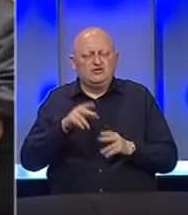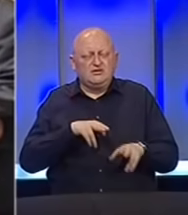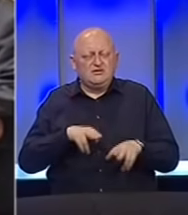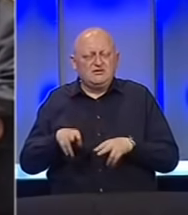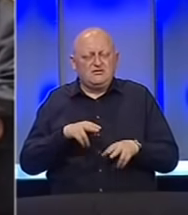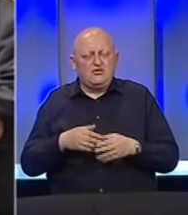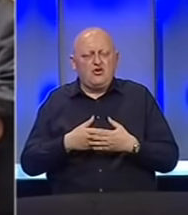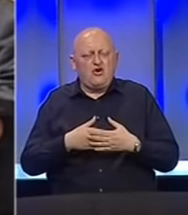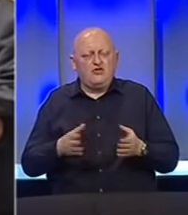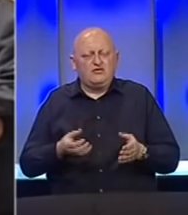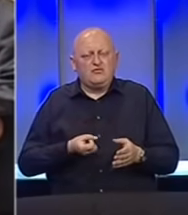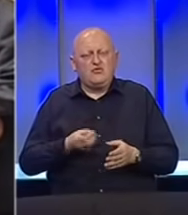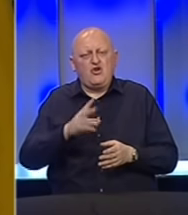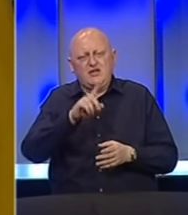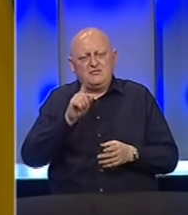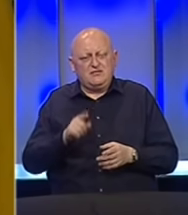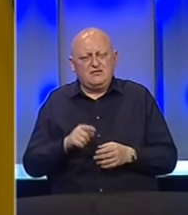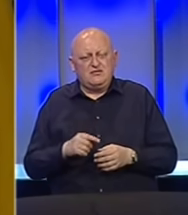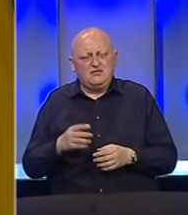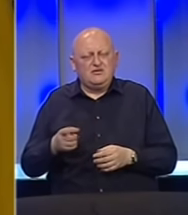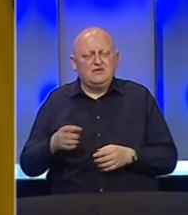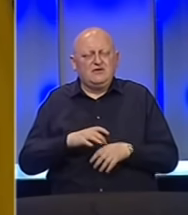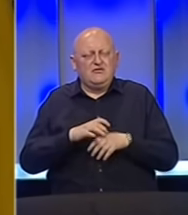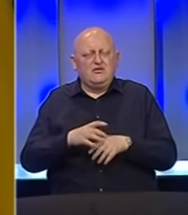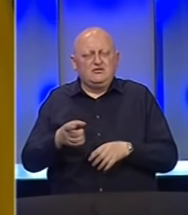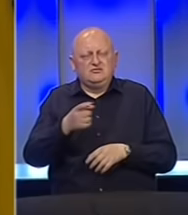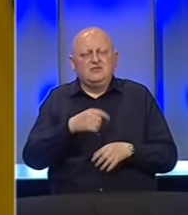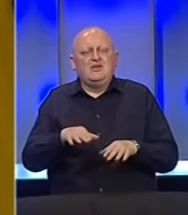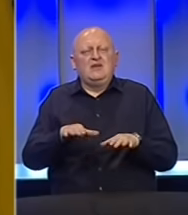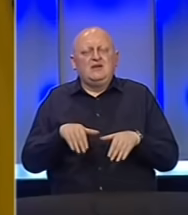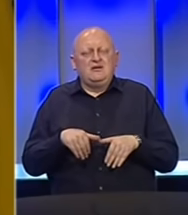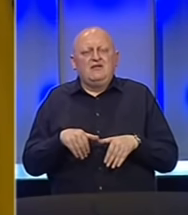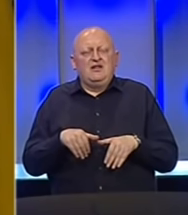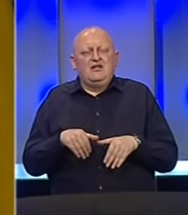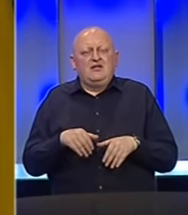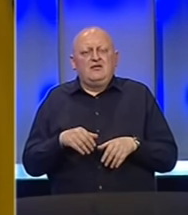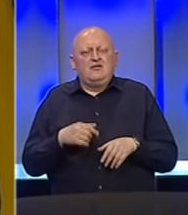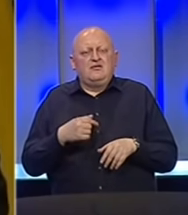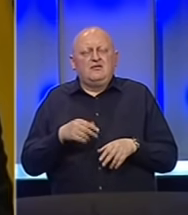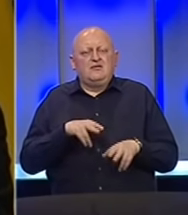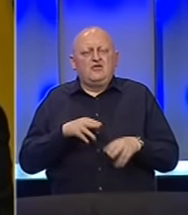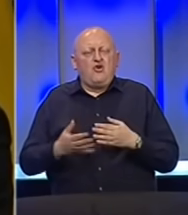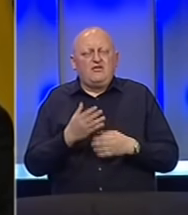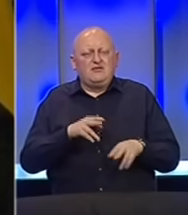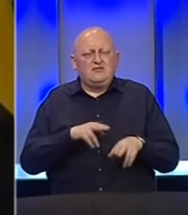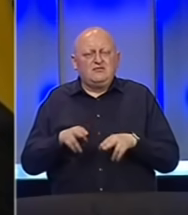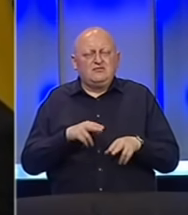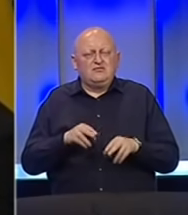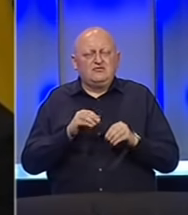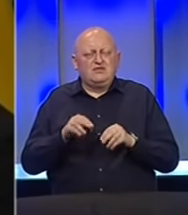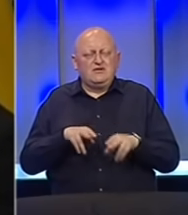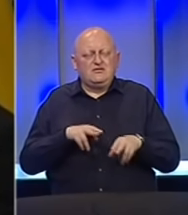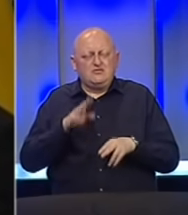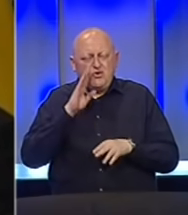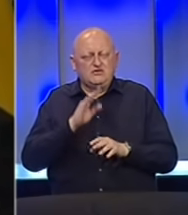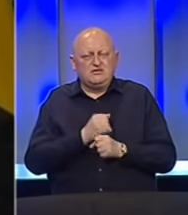ministra otvorilo je brojna pitanja. Vladajuća koalicija prihvatila da novi ministar u savjetu ministara